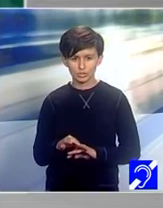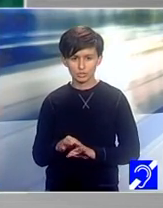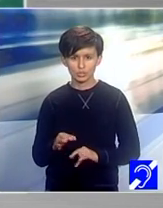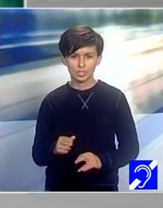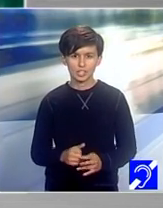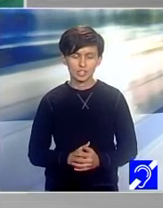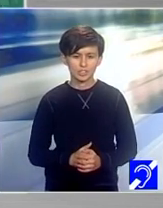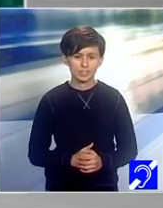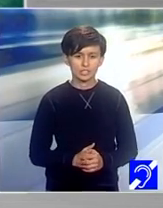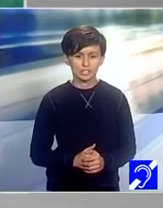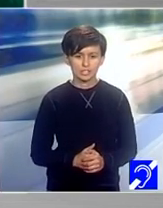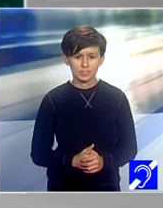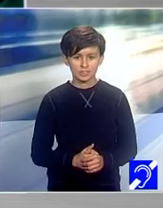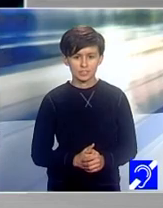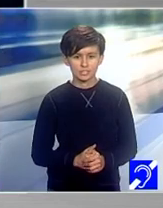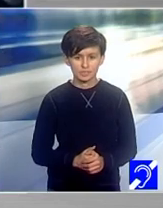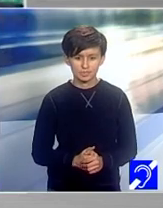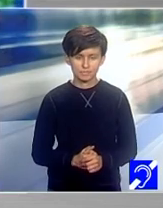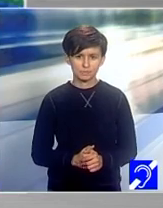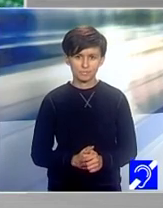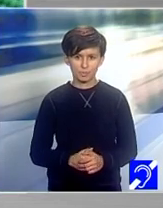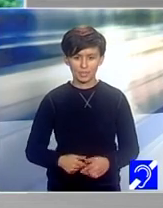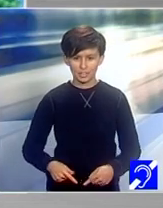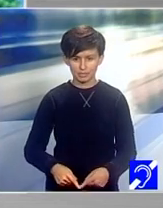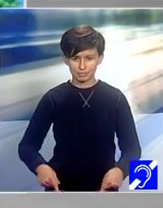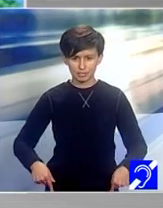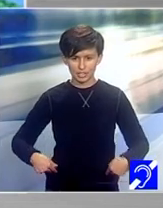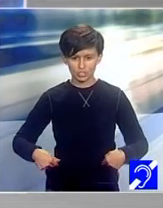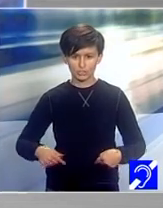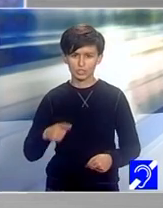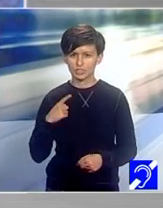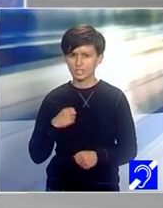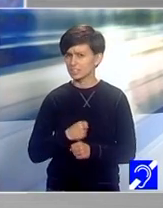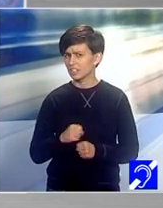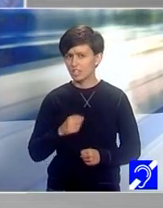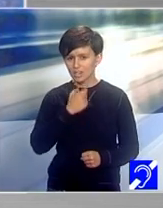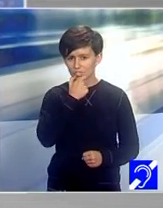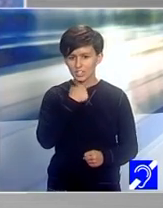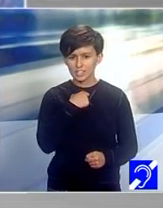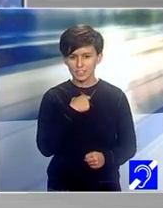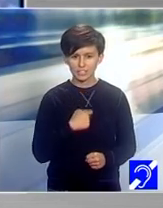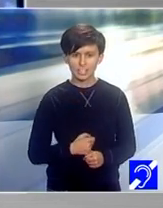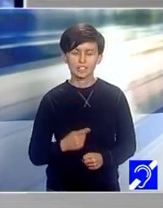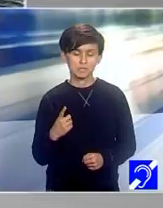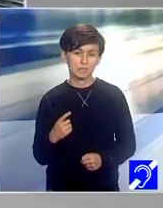Șorțul să nu vă arăt că așa de ronghioșe ai peste 100 de ani, dar o place, atunci așa am venit.